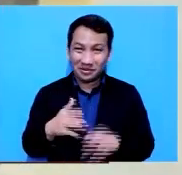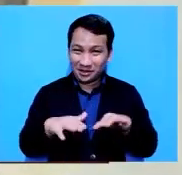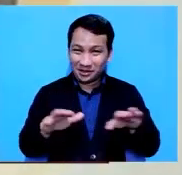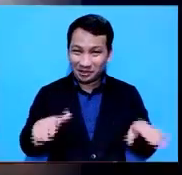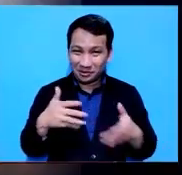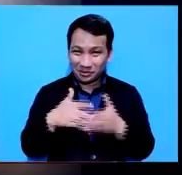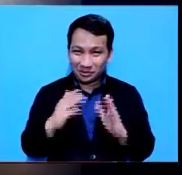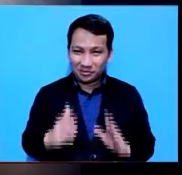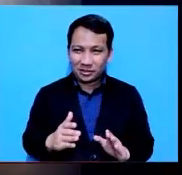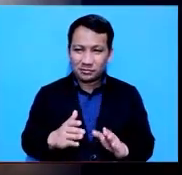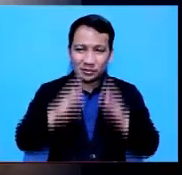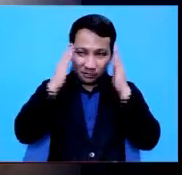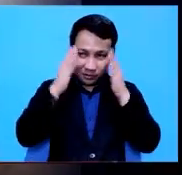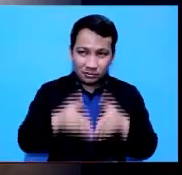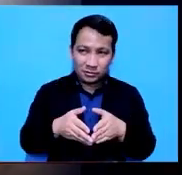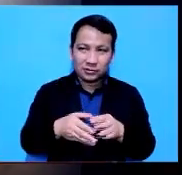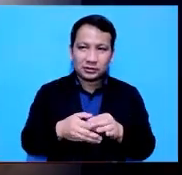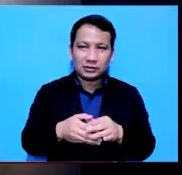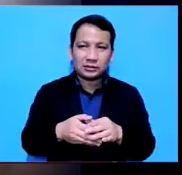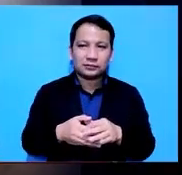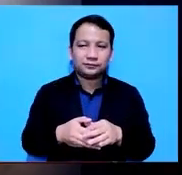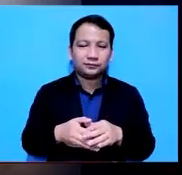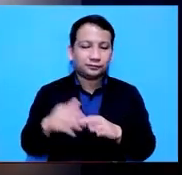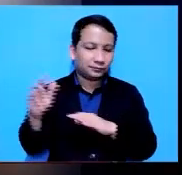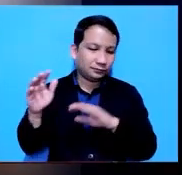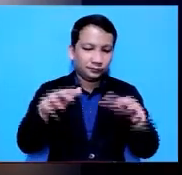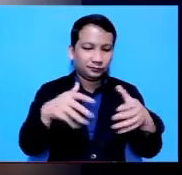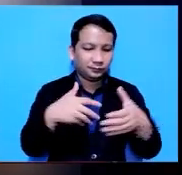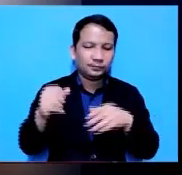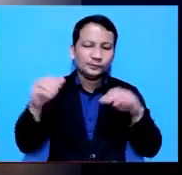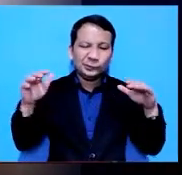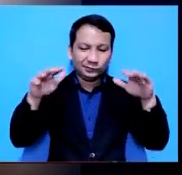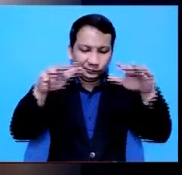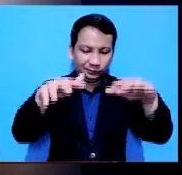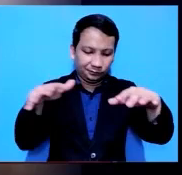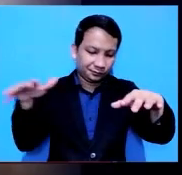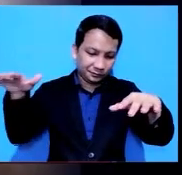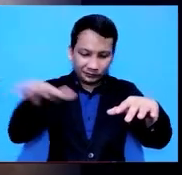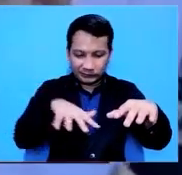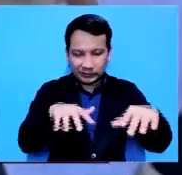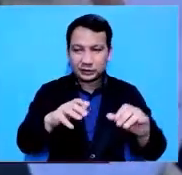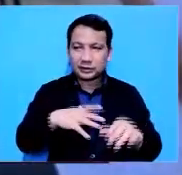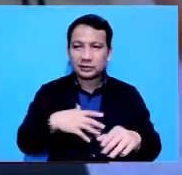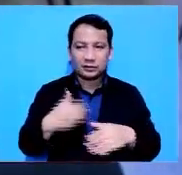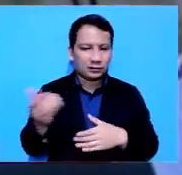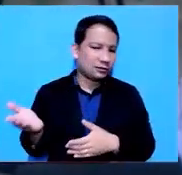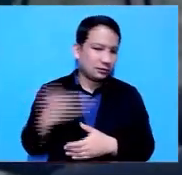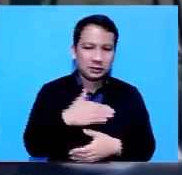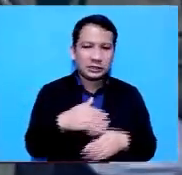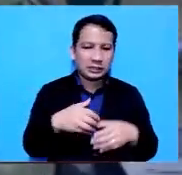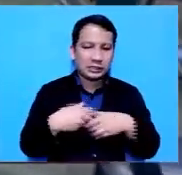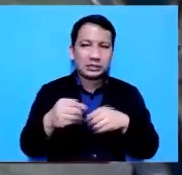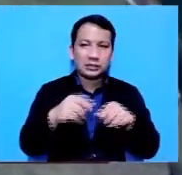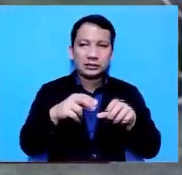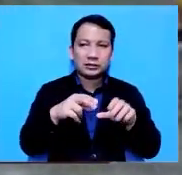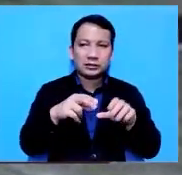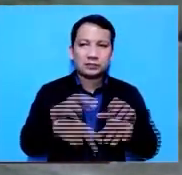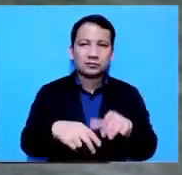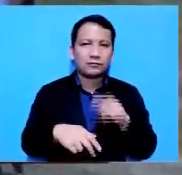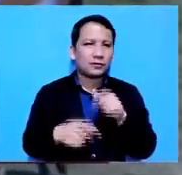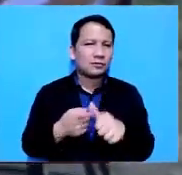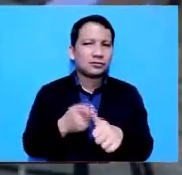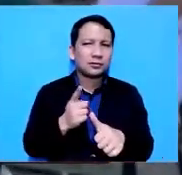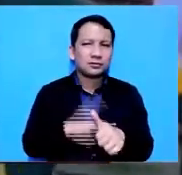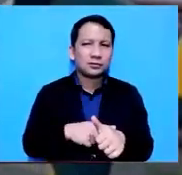makapag-focus din at medyo malilim naman dun sa labas, kaya ang ginawa ko sa kanila, tayo labas. Noong una, ayaw para lumabas ng